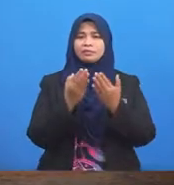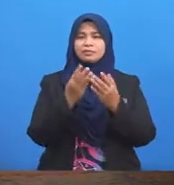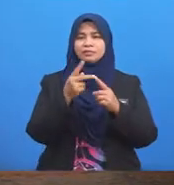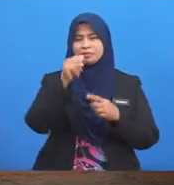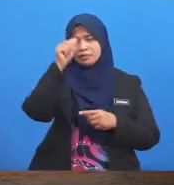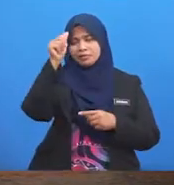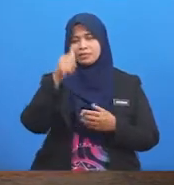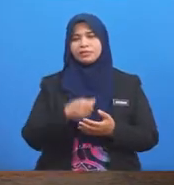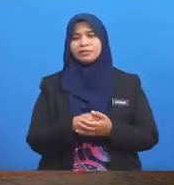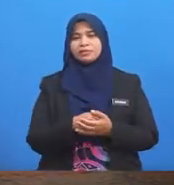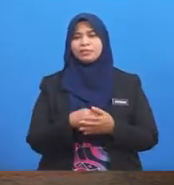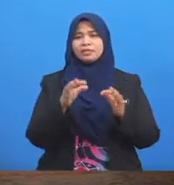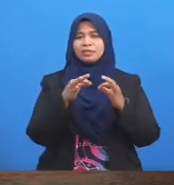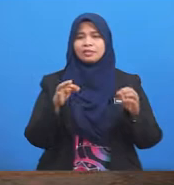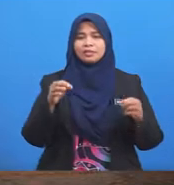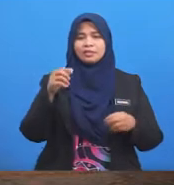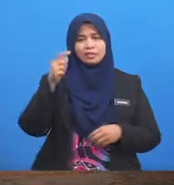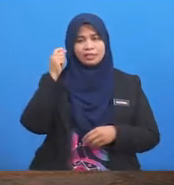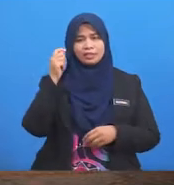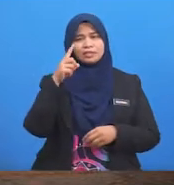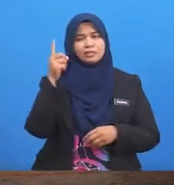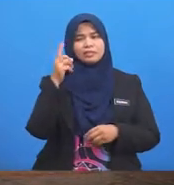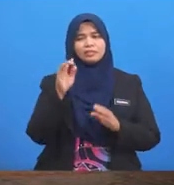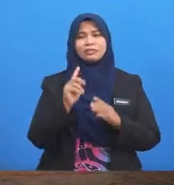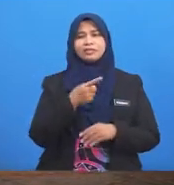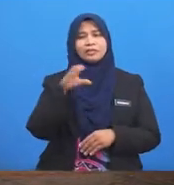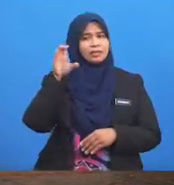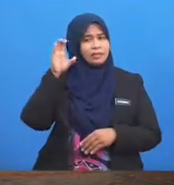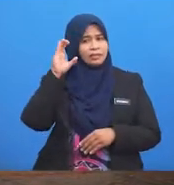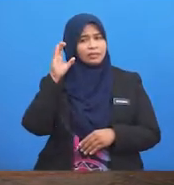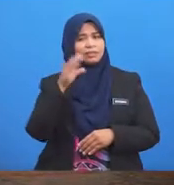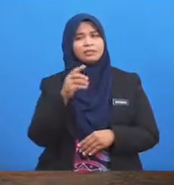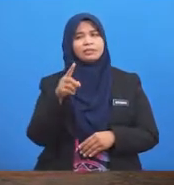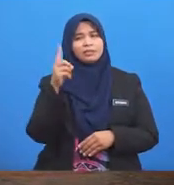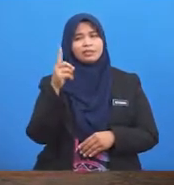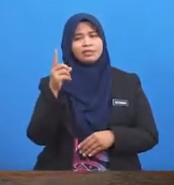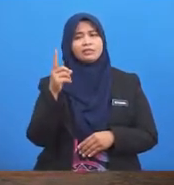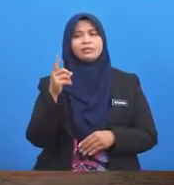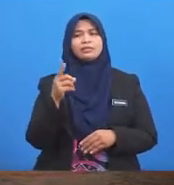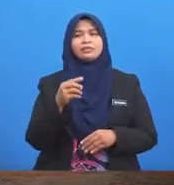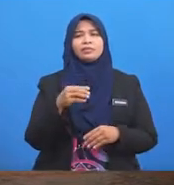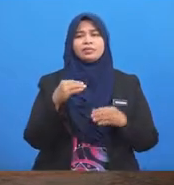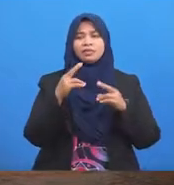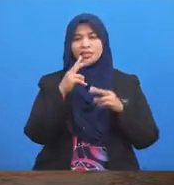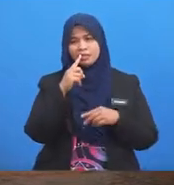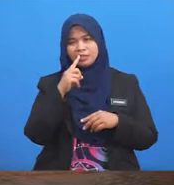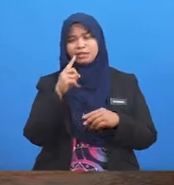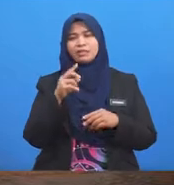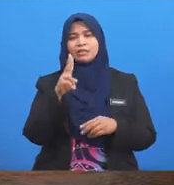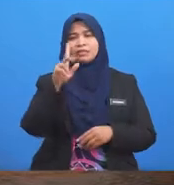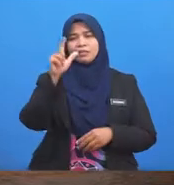Alhamdulillah. Ayat tadi selalu kita dengar dan sering bermain-main di lidah para ulama